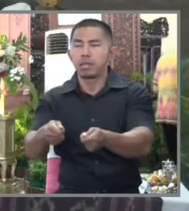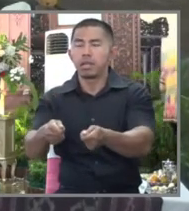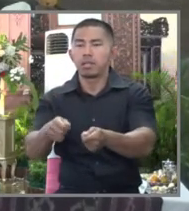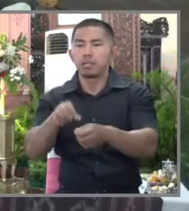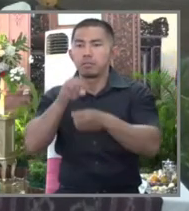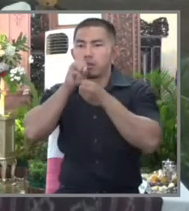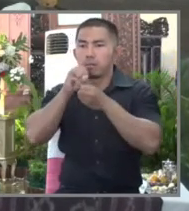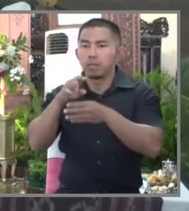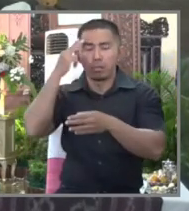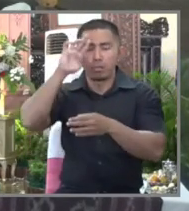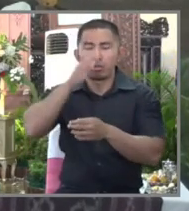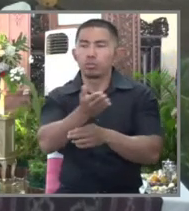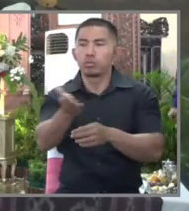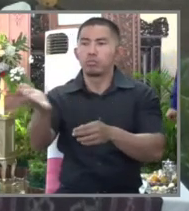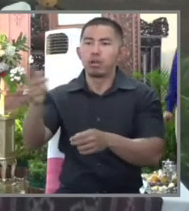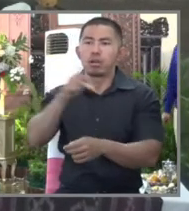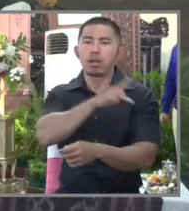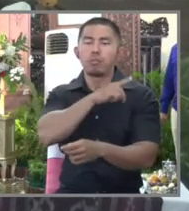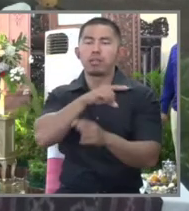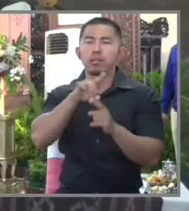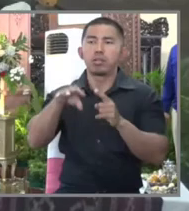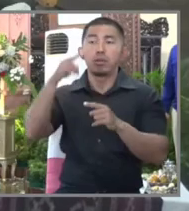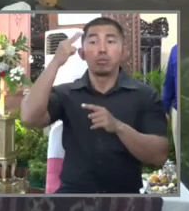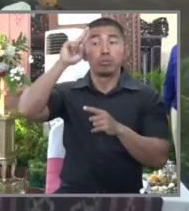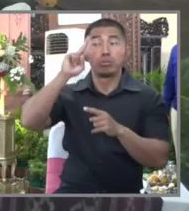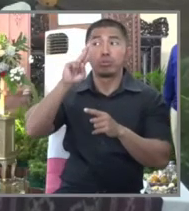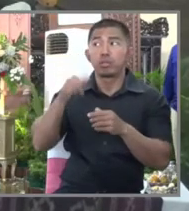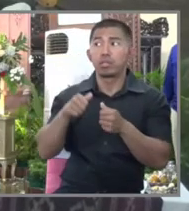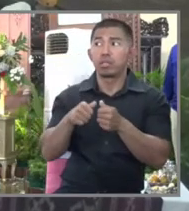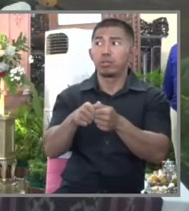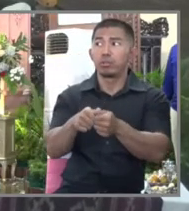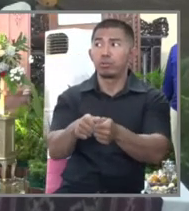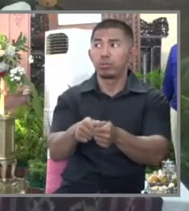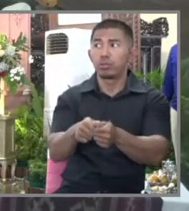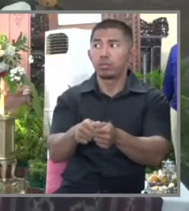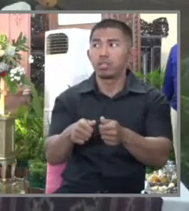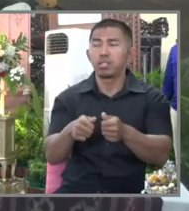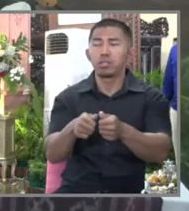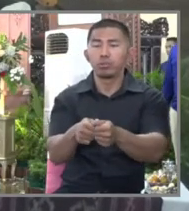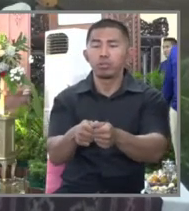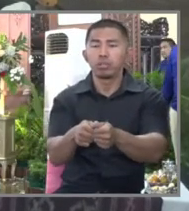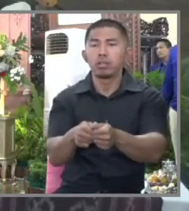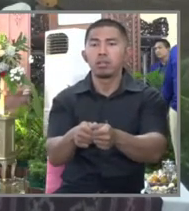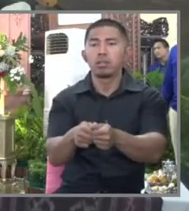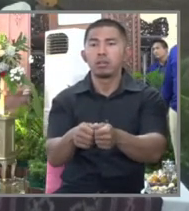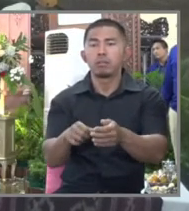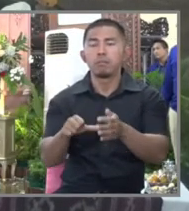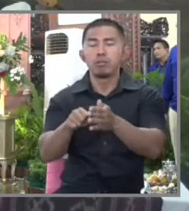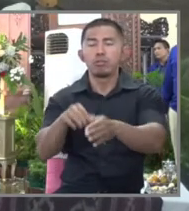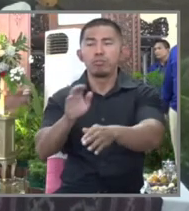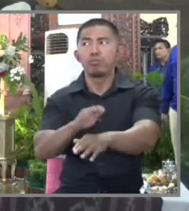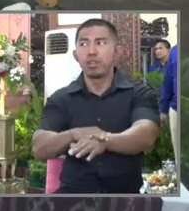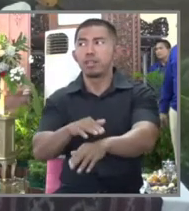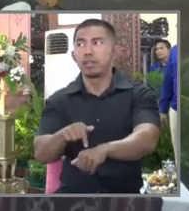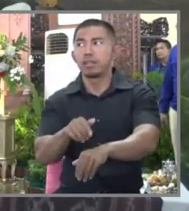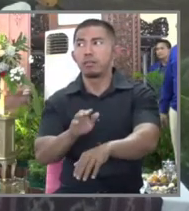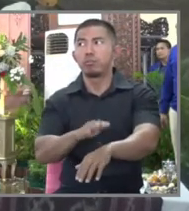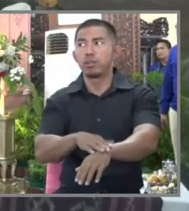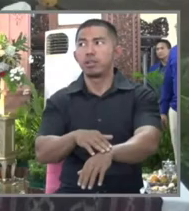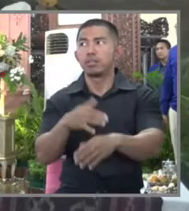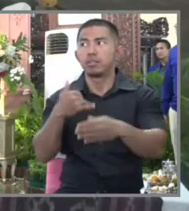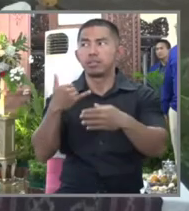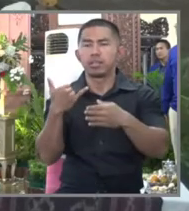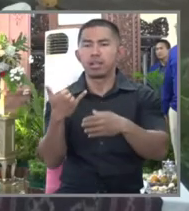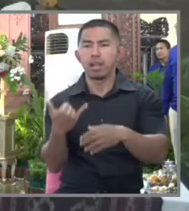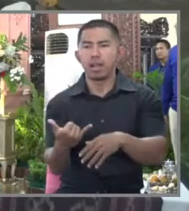kepada seluruh kabupaten kota untuk ikut menguri-nguri kebudayaan, karena kami melihat sekarang sudah